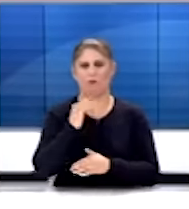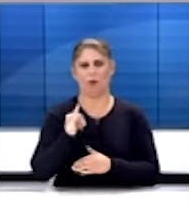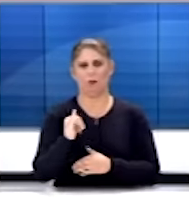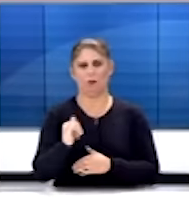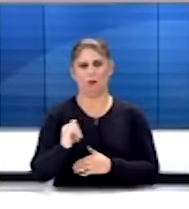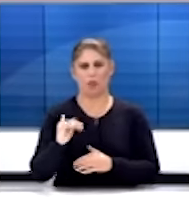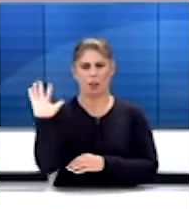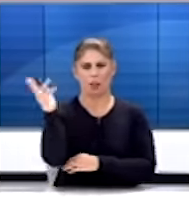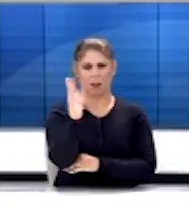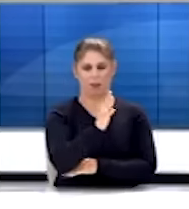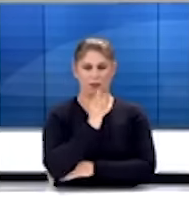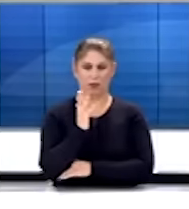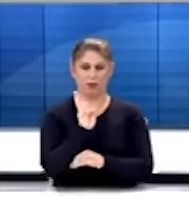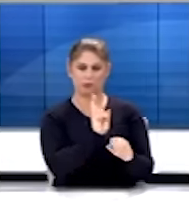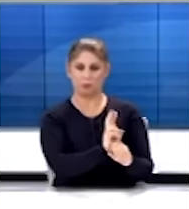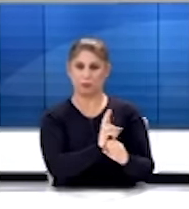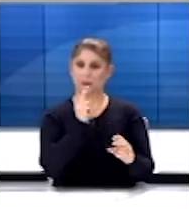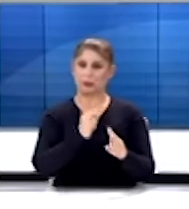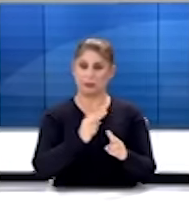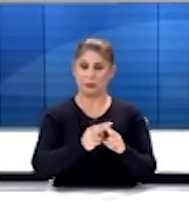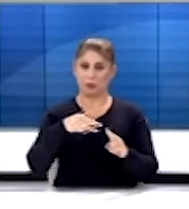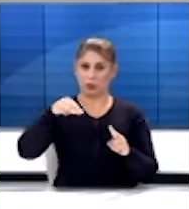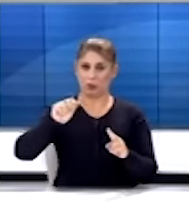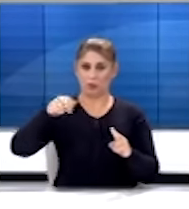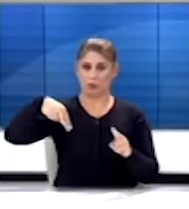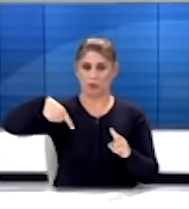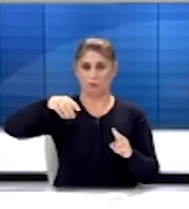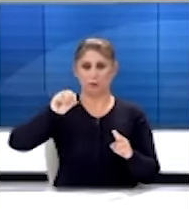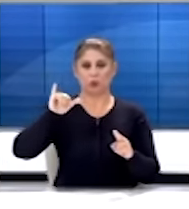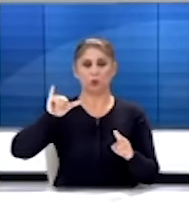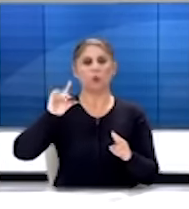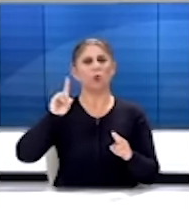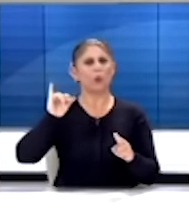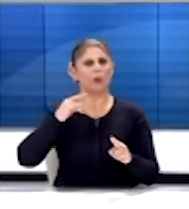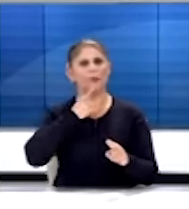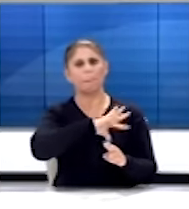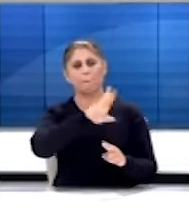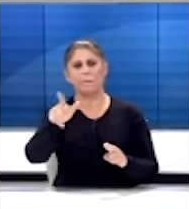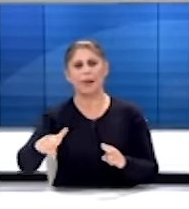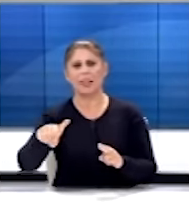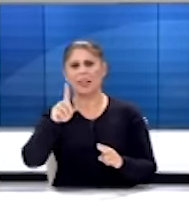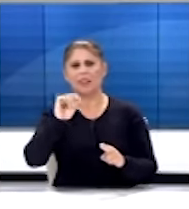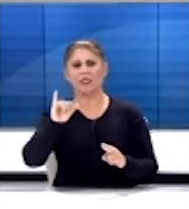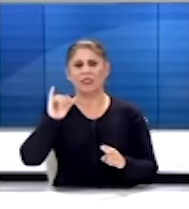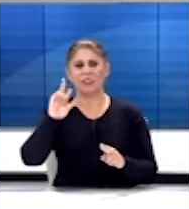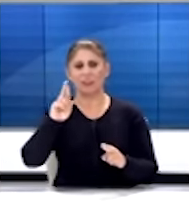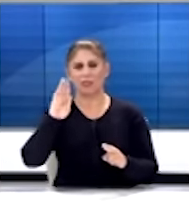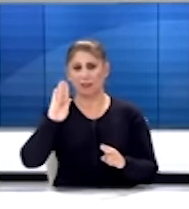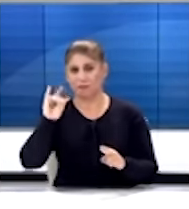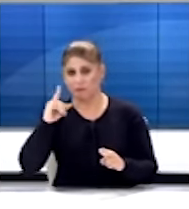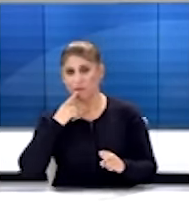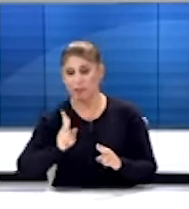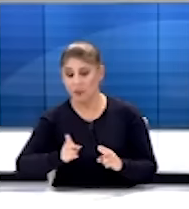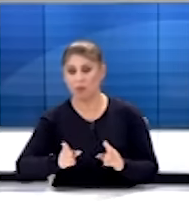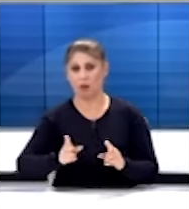δάση που έχουν απομείνει κυρίως στο Μαντούδι, από το Μαντούδι μέχρι τη Δύρφη, κινδυνεύουν. Συνεχίζεται